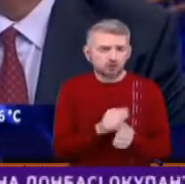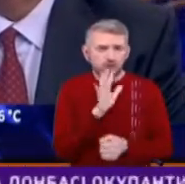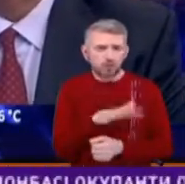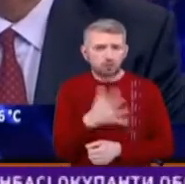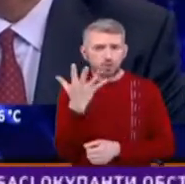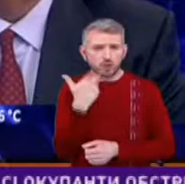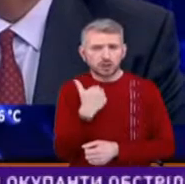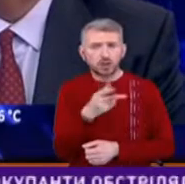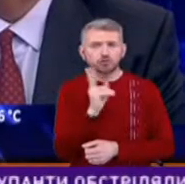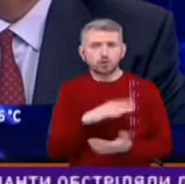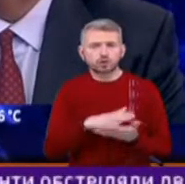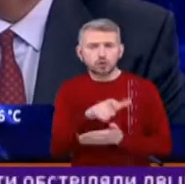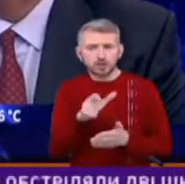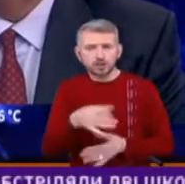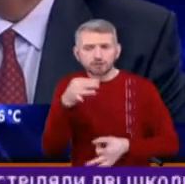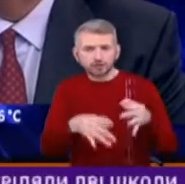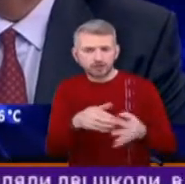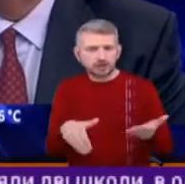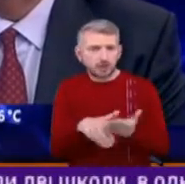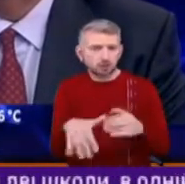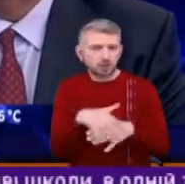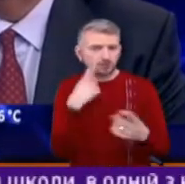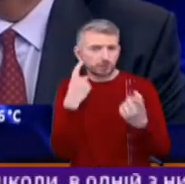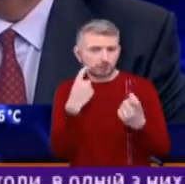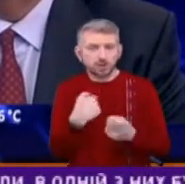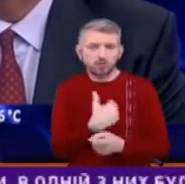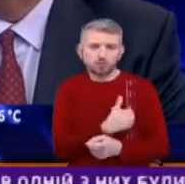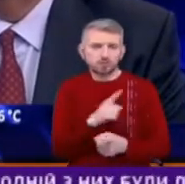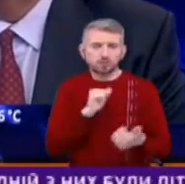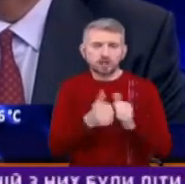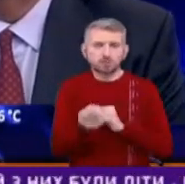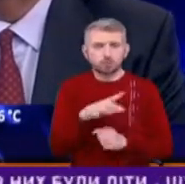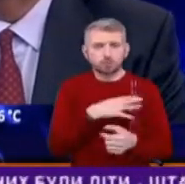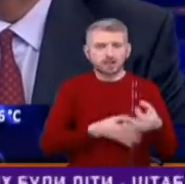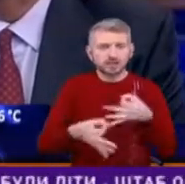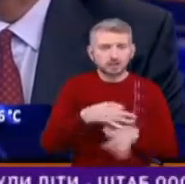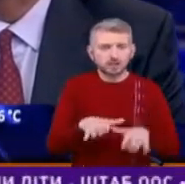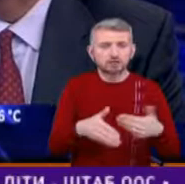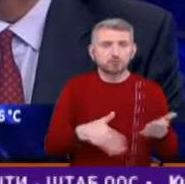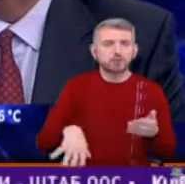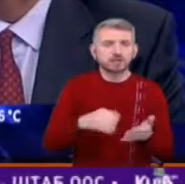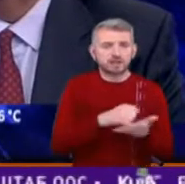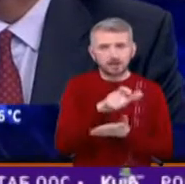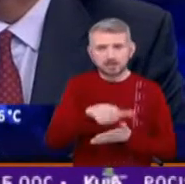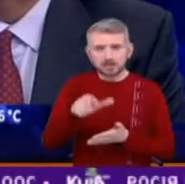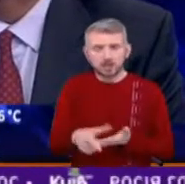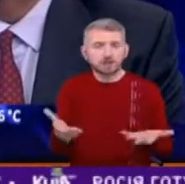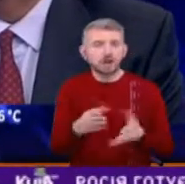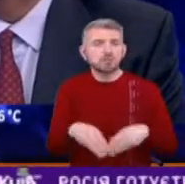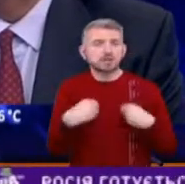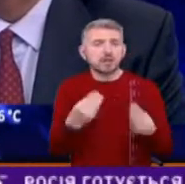коли хтось з політиків судиться засобами масової інформації. Тому я би хотів, щоб замість цього була дискусія з боку всіх кандидатів, яка би